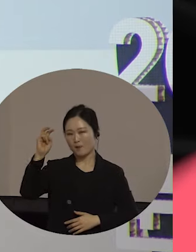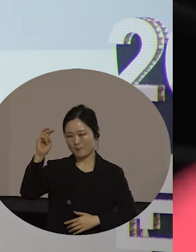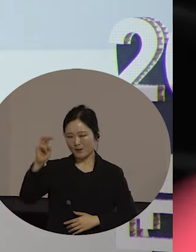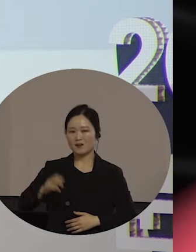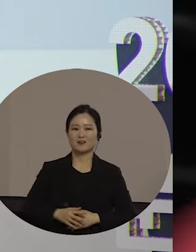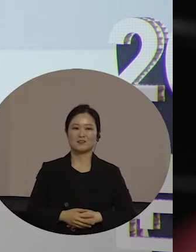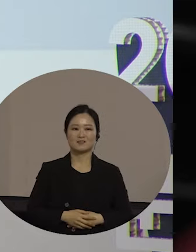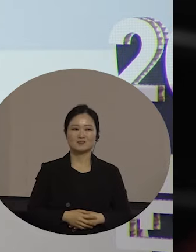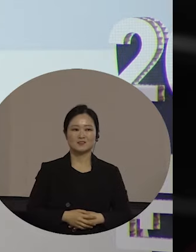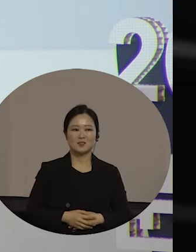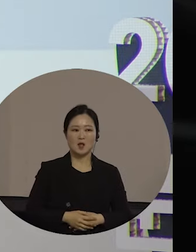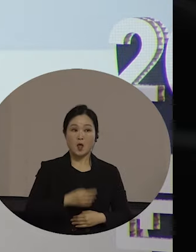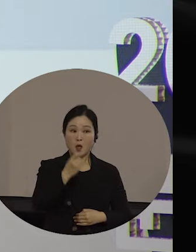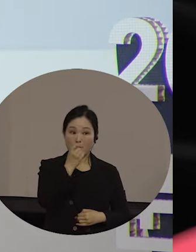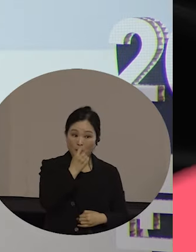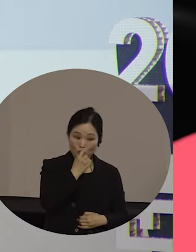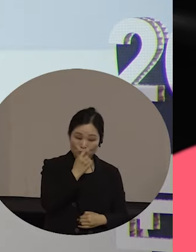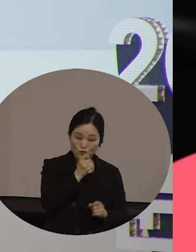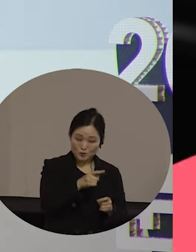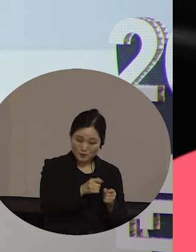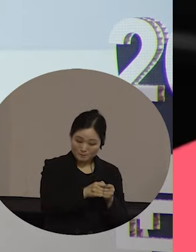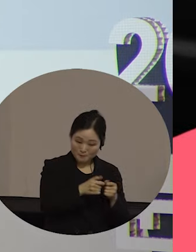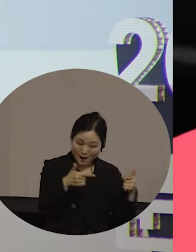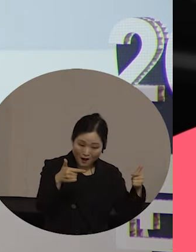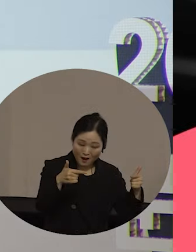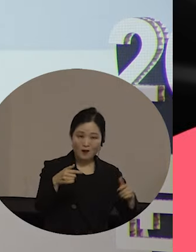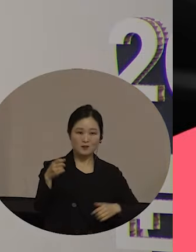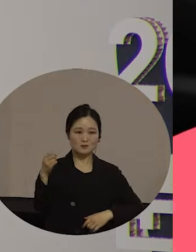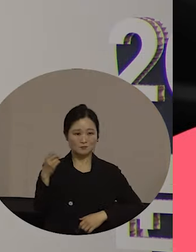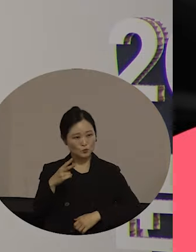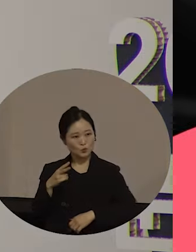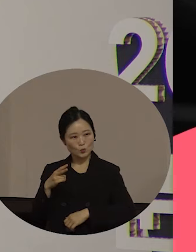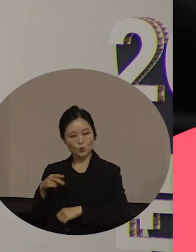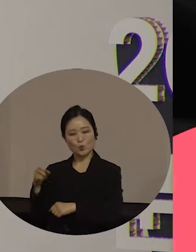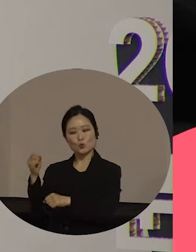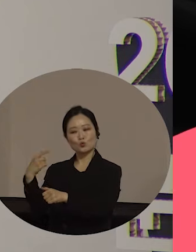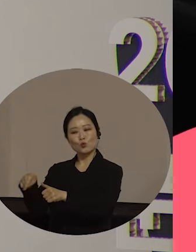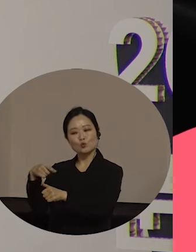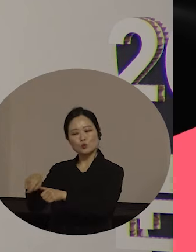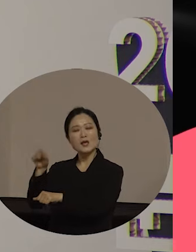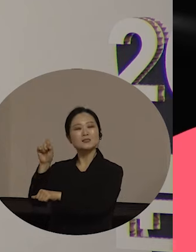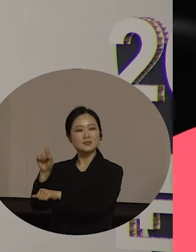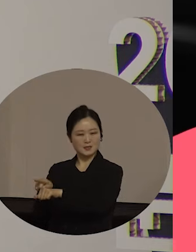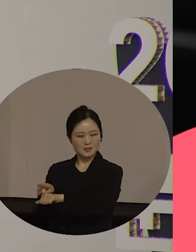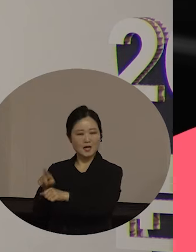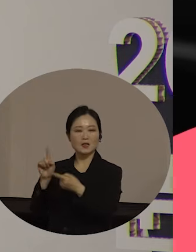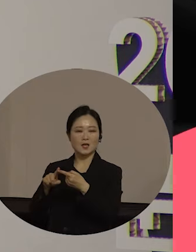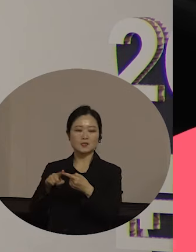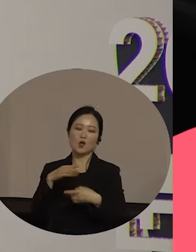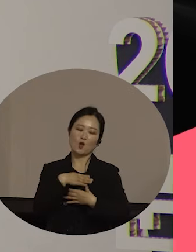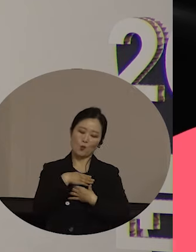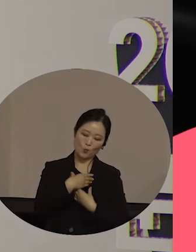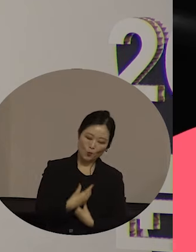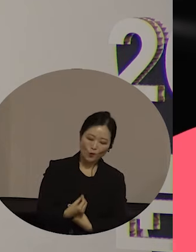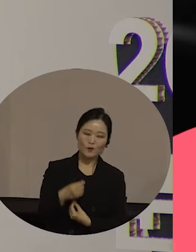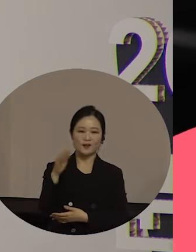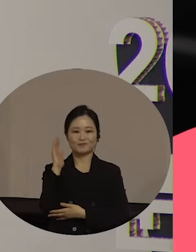접근성과 퀄리티 그리고 거기서 예술의 관계는 예술은 또 무엇인가 교육과 그런 말씀에 대해서 편하시게